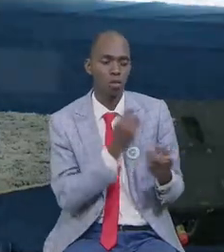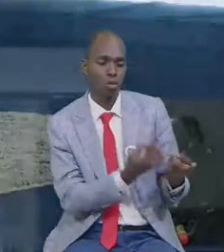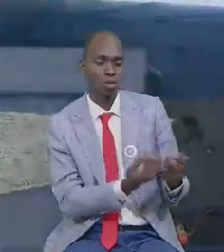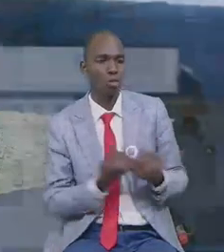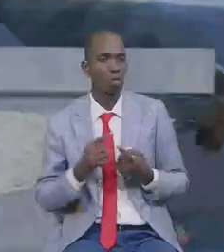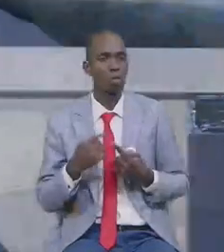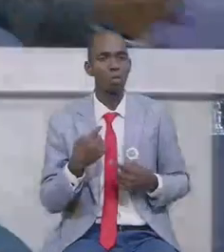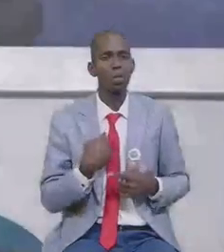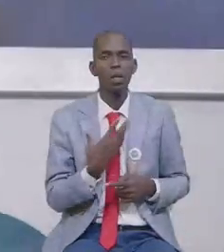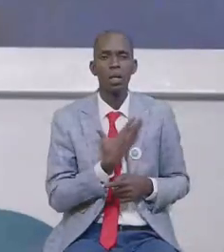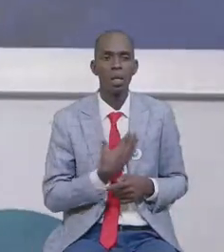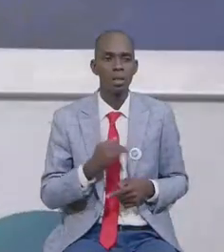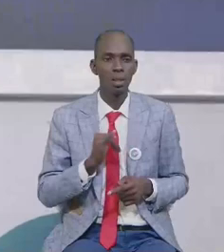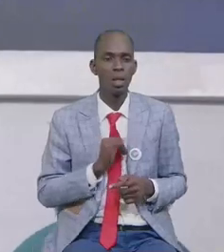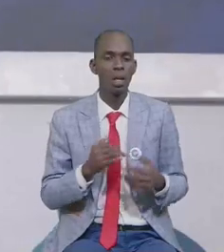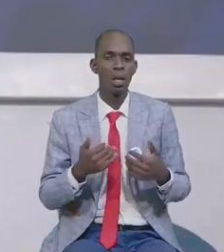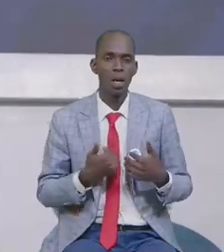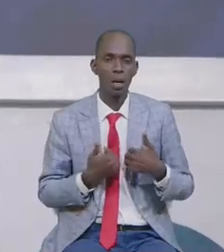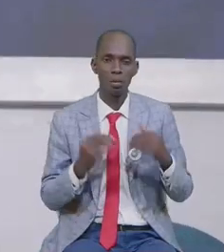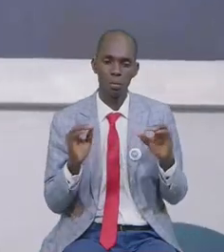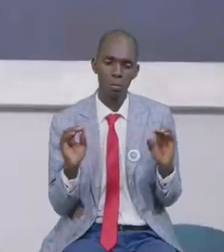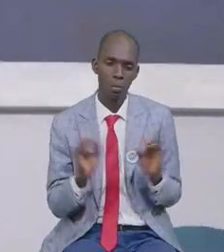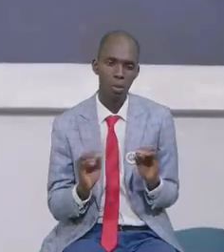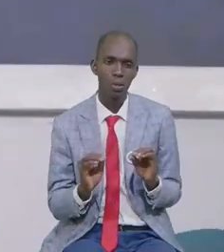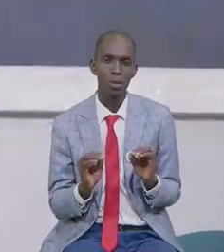à lui offrir.